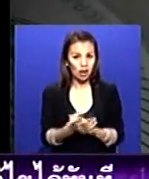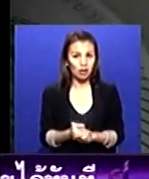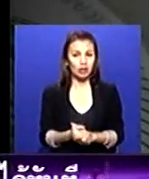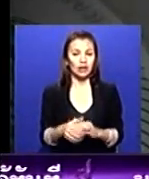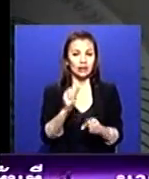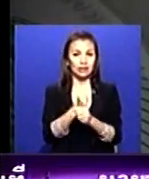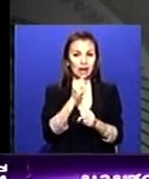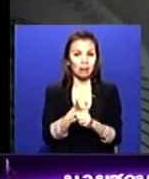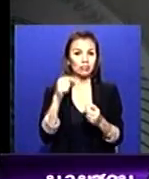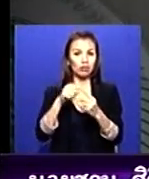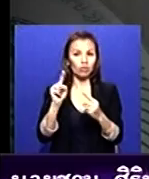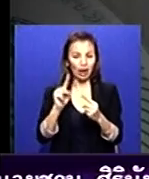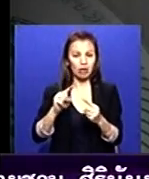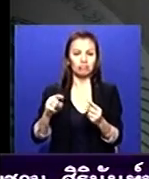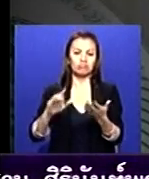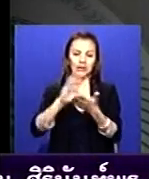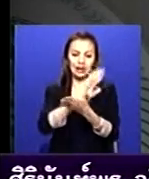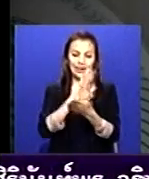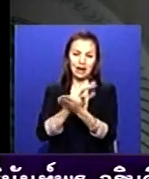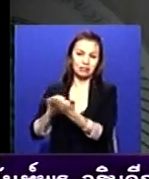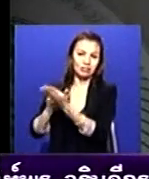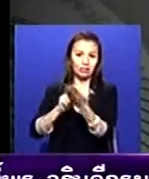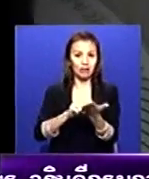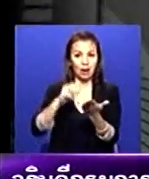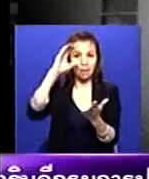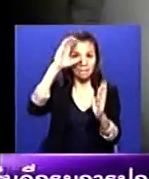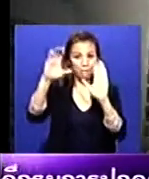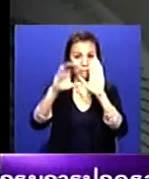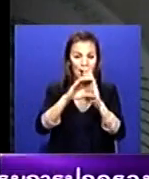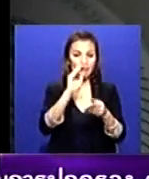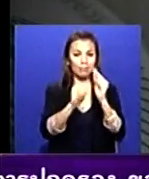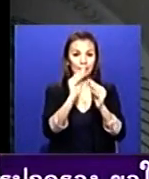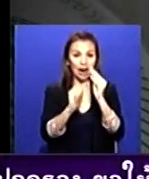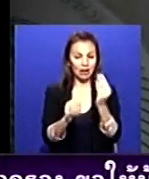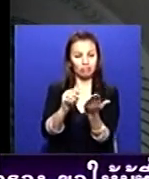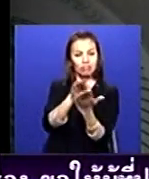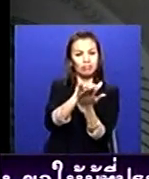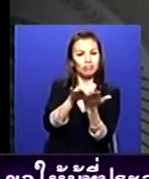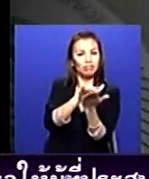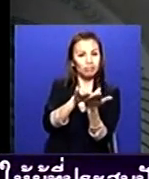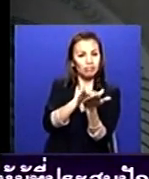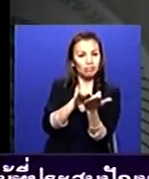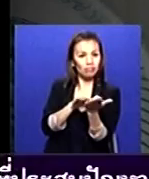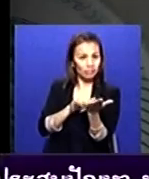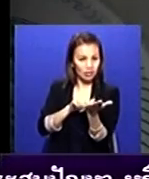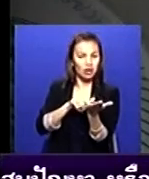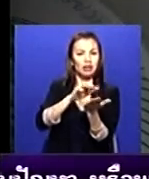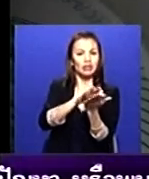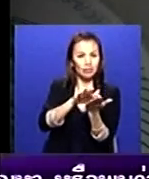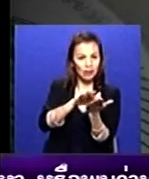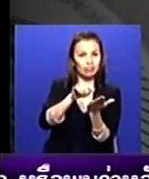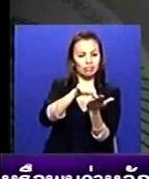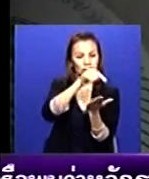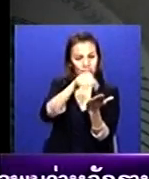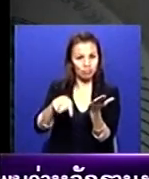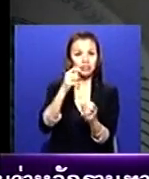ตั้งและบัตรทาบบัตรเลือกตั้งซึ่งบัตรทาบจะมีช่องหมายเลขผู้สมัครเป็นอักษรเบลเพื่อให้สัมผัสและเลือกหมายเลขในการลงคะแน